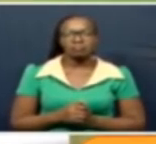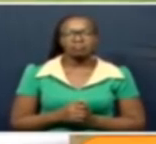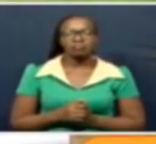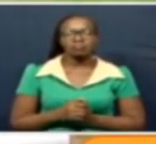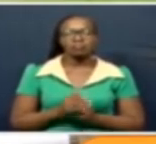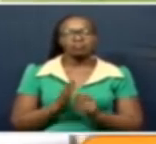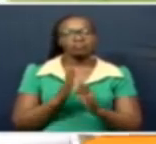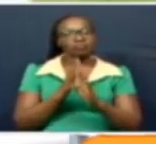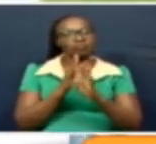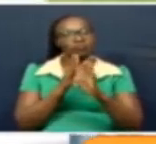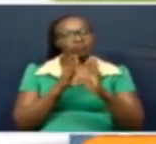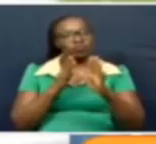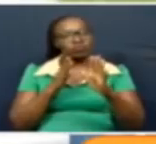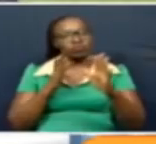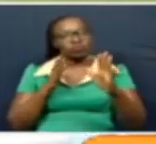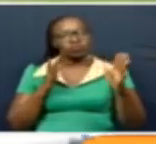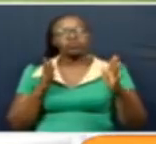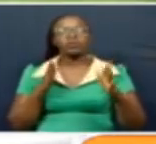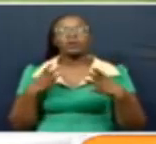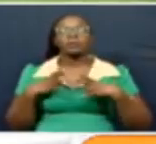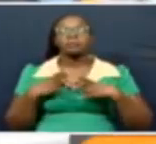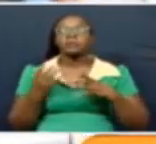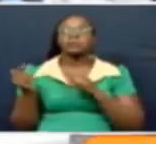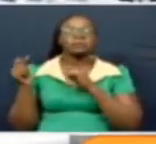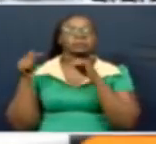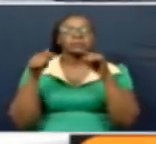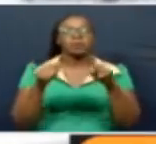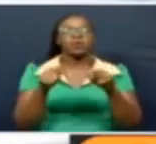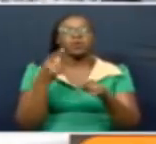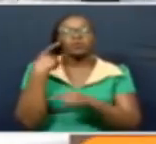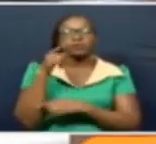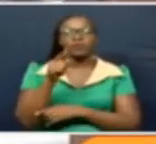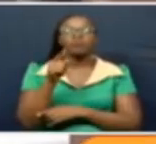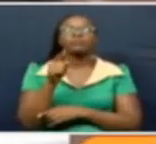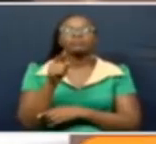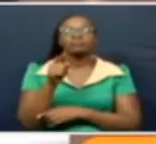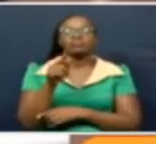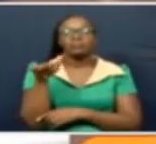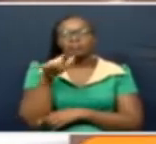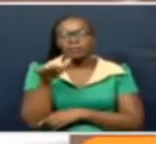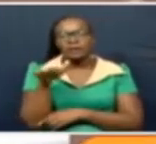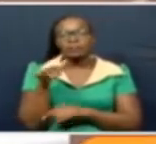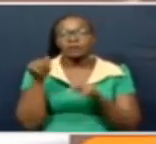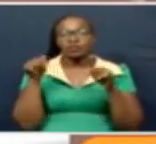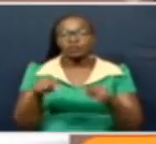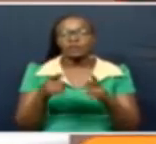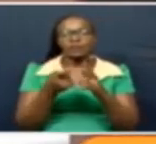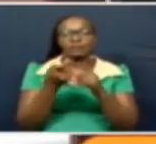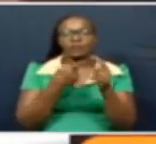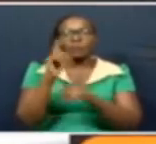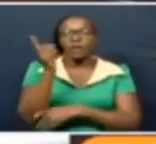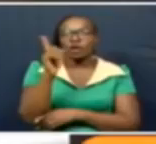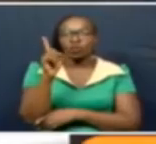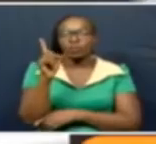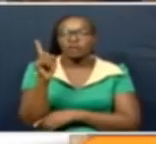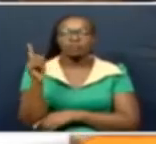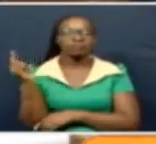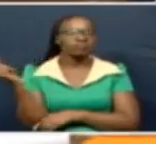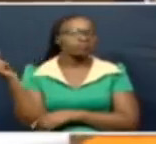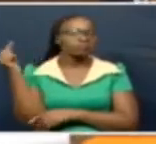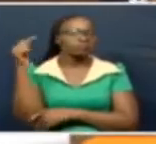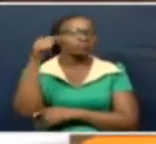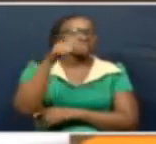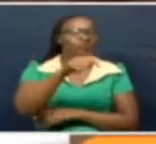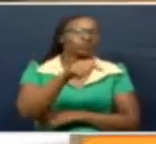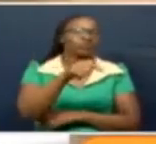Msafara wa mwendazake Kenneth Stanely Njindo Matiba ulianza mapema hii leo kutoka Nairobi kuelekea katika